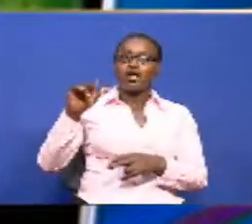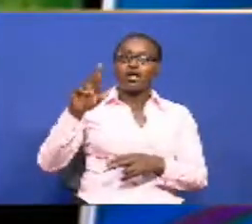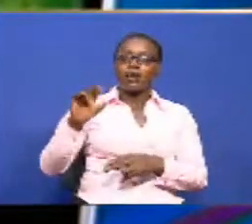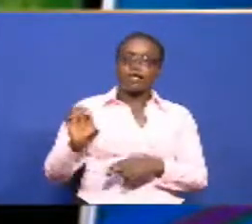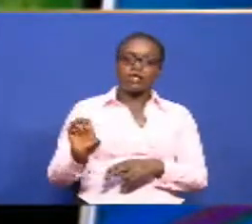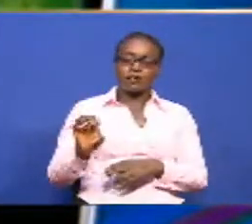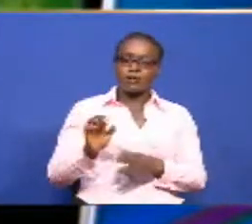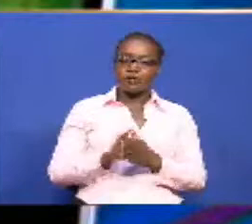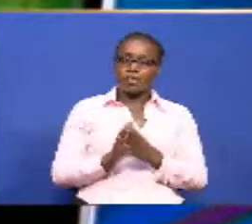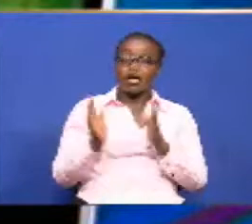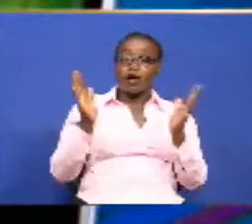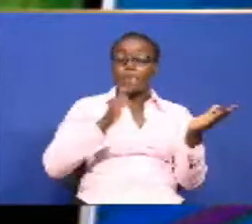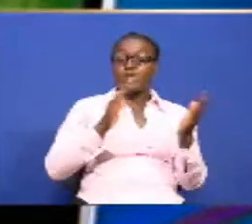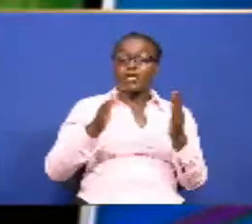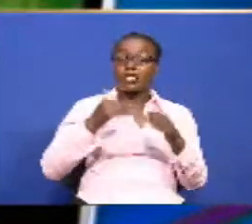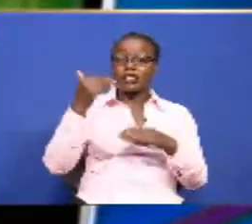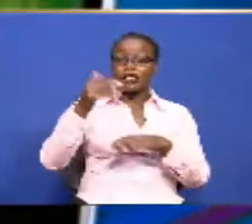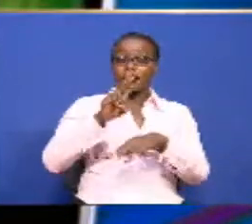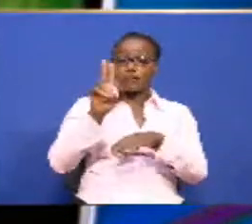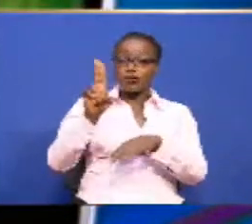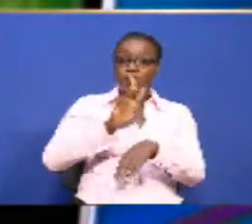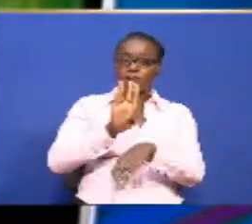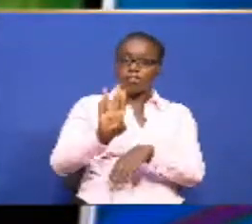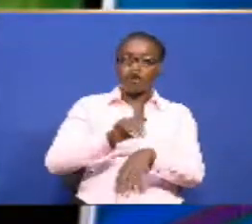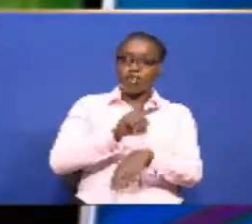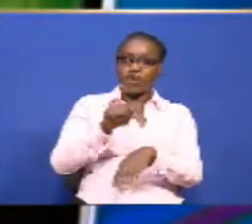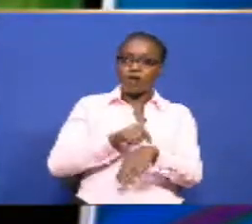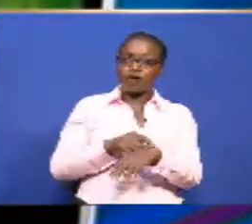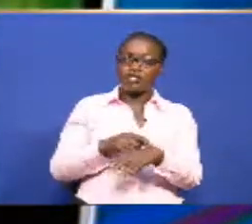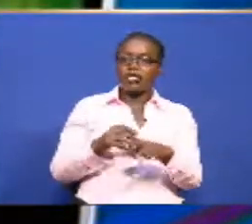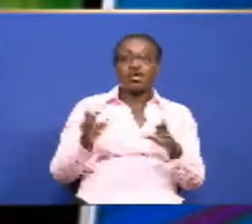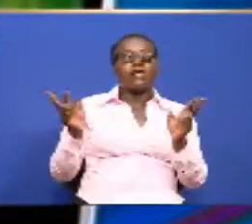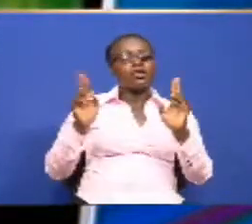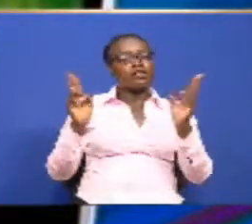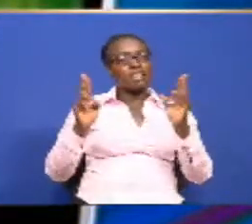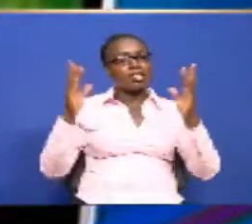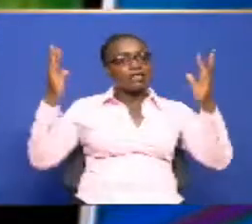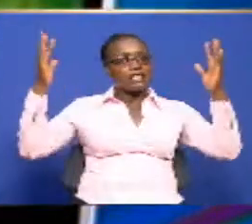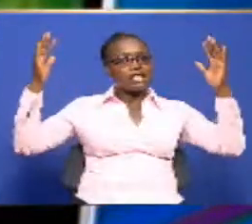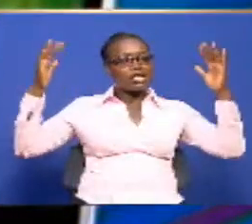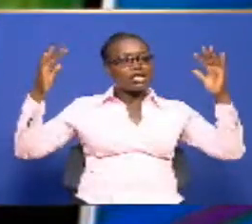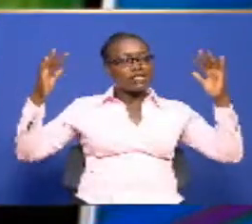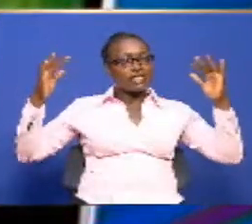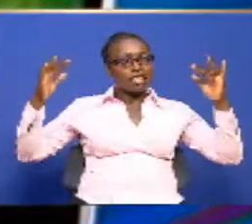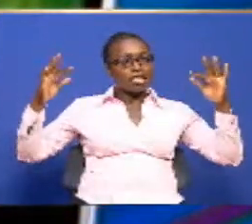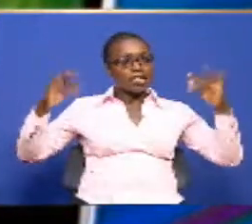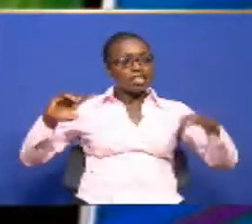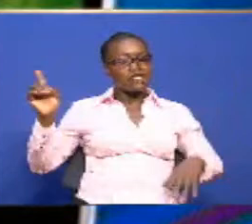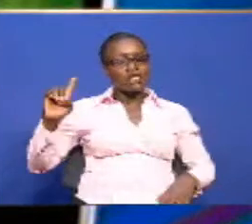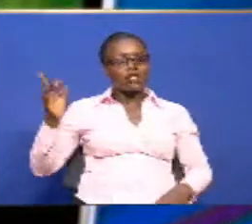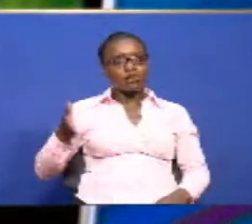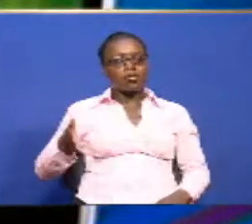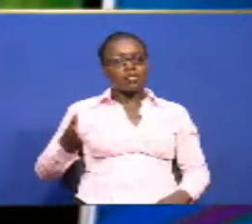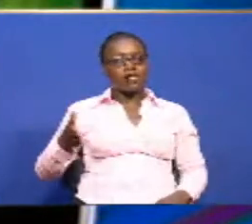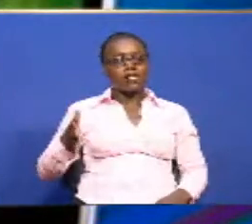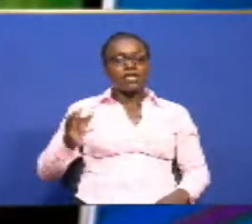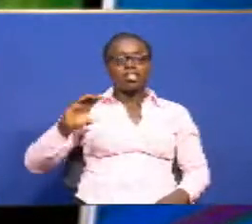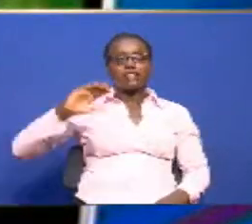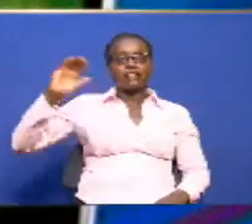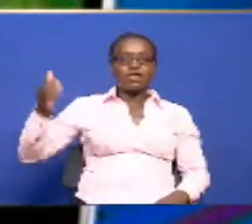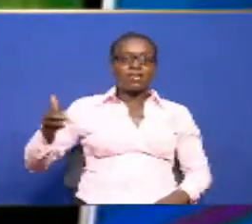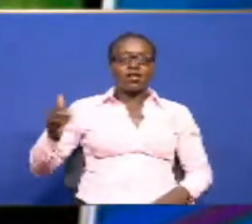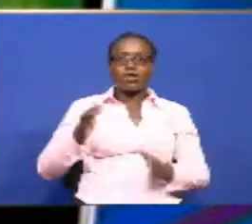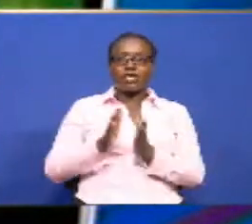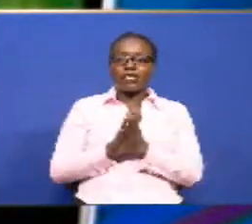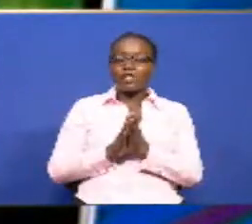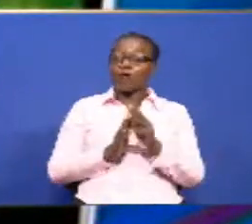saa 24 zijazo, na ni kwamba kwa sasa mvua tayari imeshaanza kunyesha katika baadhi ya maeneo ya Nairobi, sehemu za kati na vile katika maeneo ya